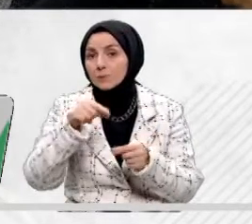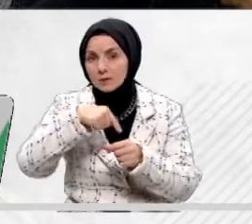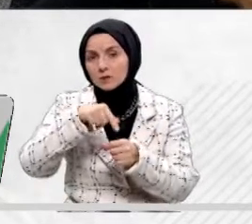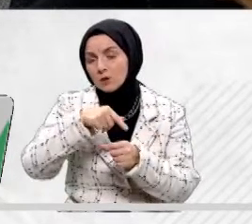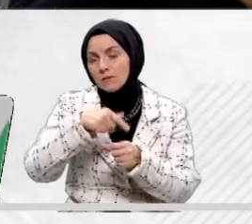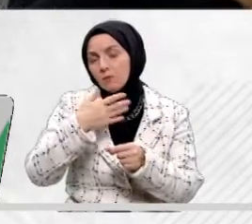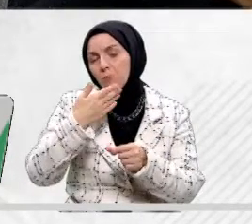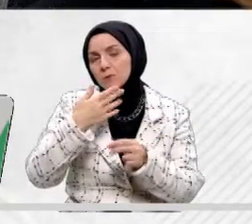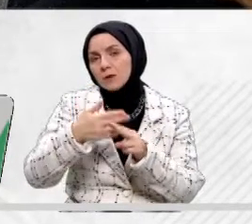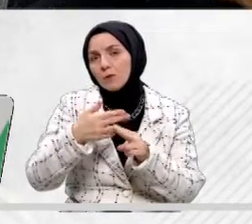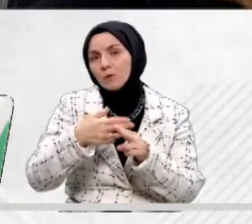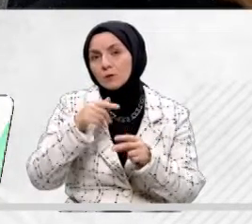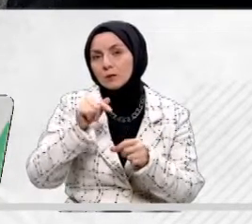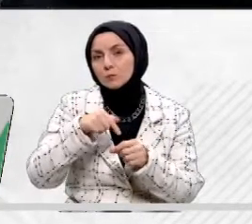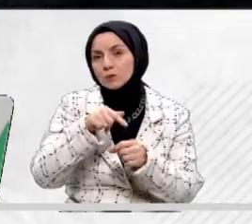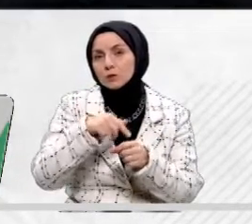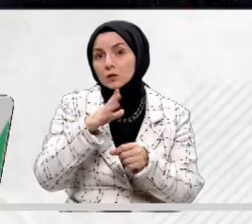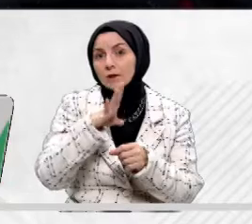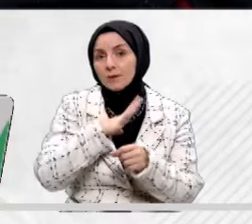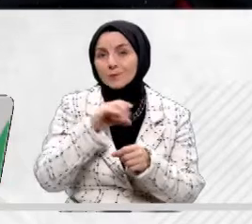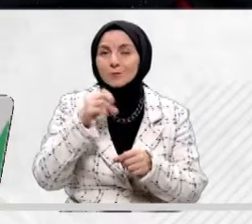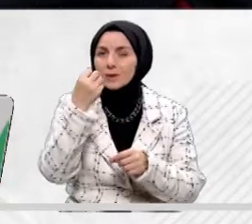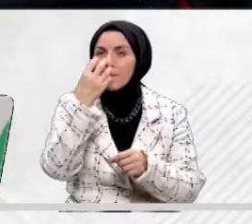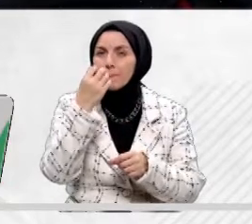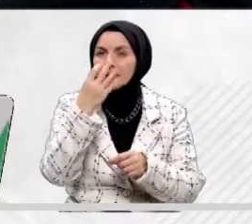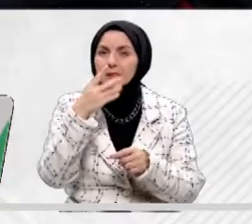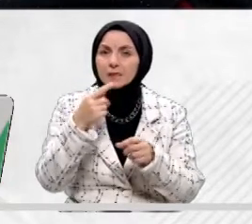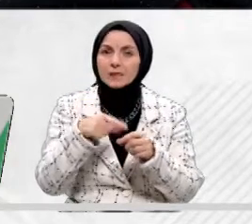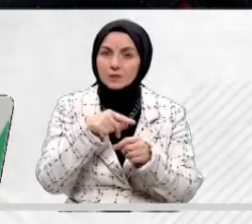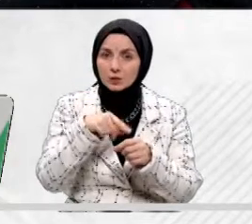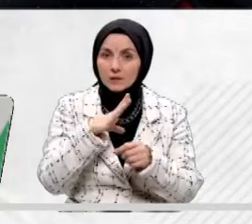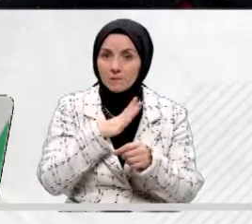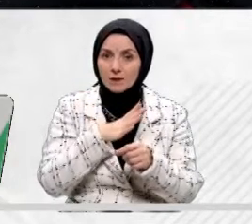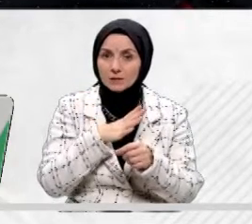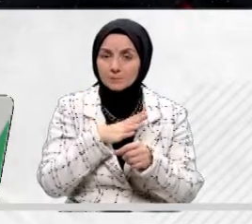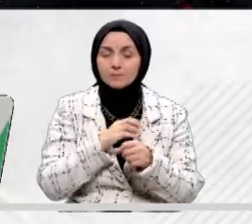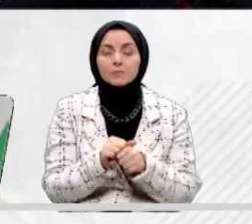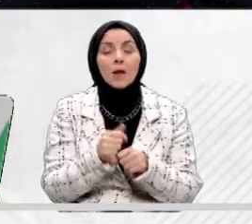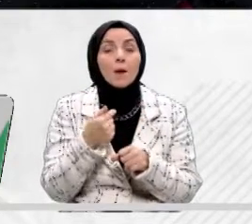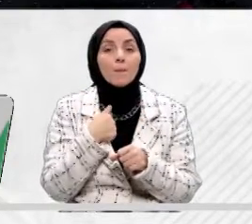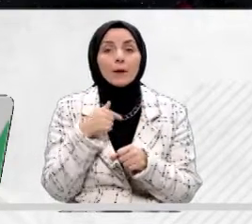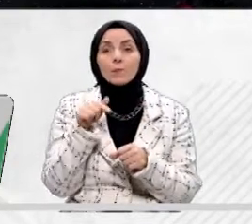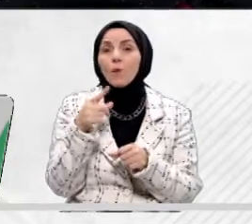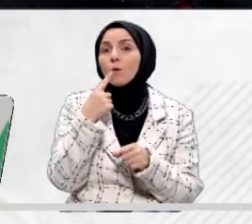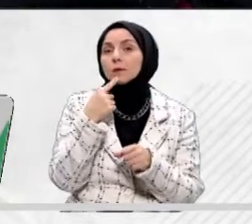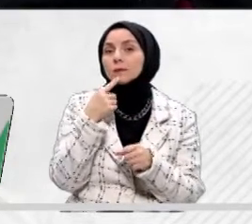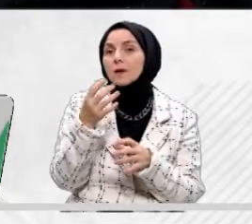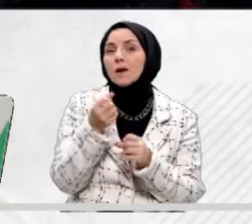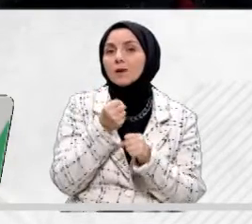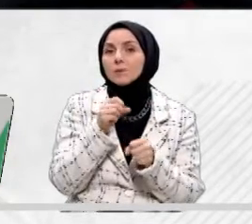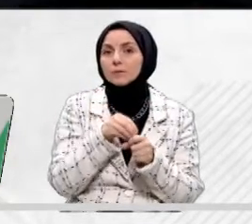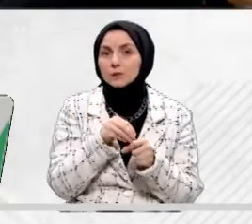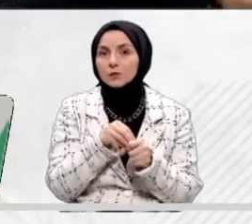içi kuşburnu çayı tadına baktım ben bana o tat gelmesi için o çayın içine ne